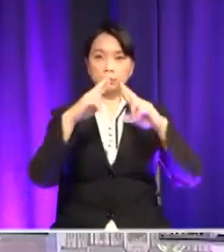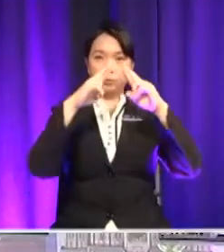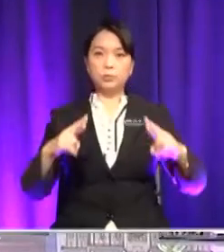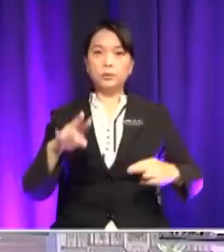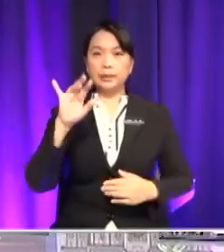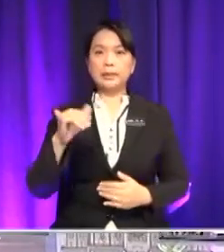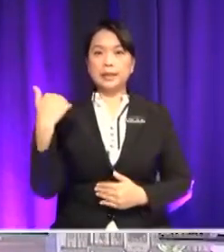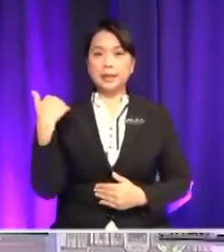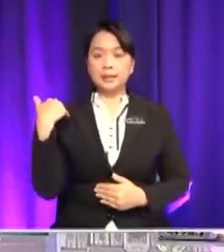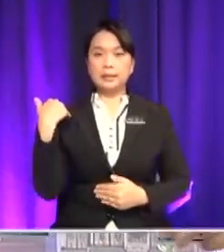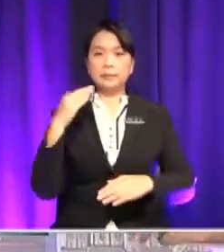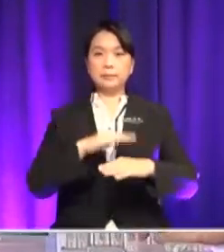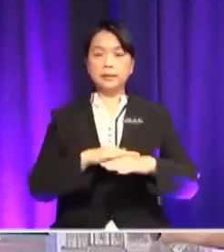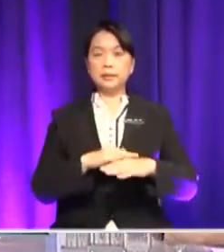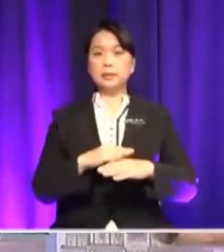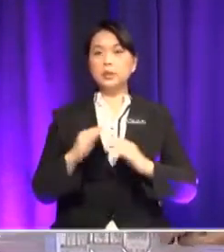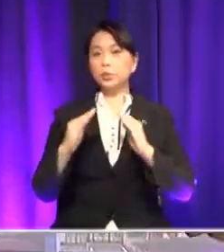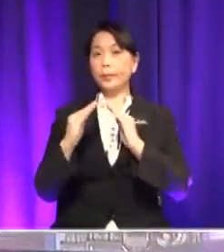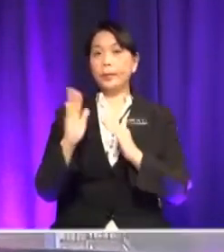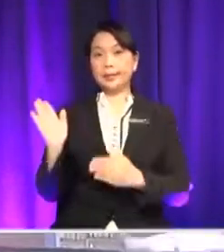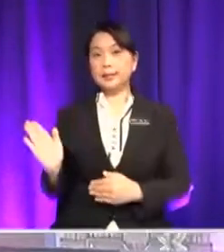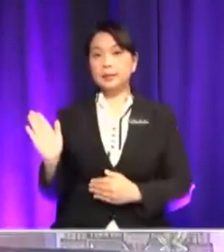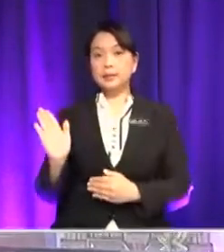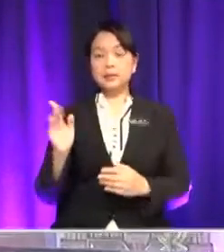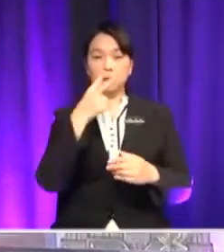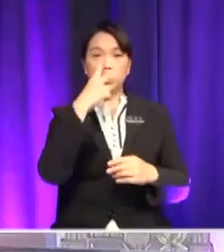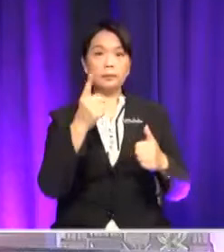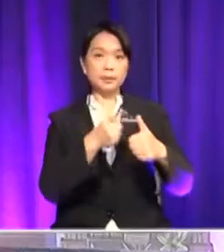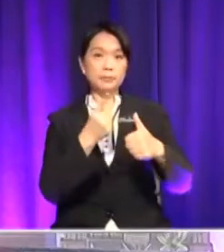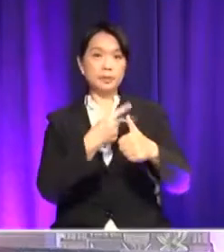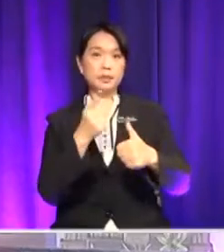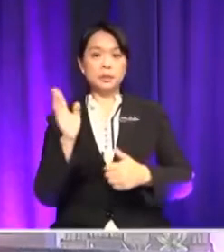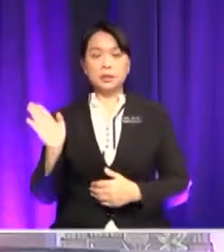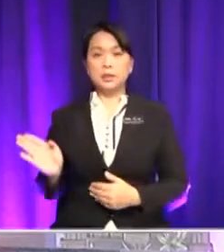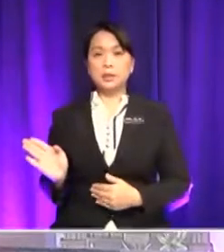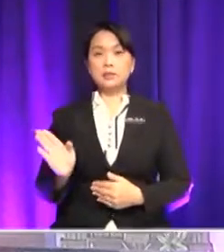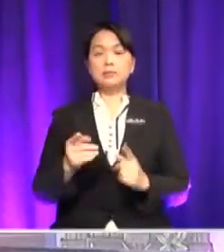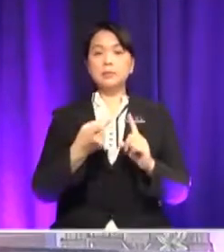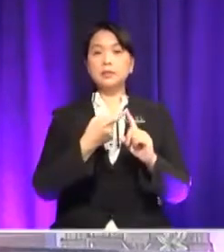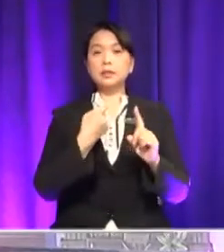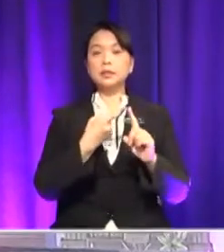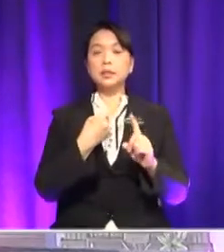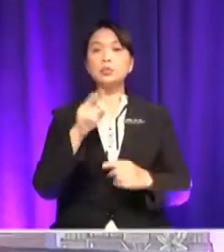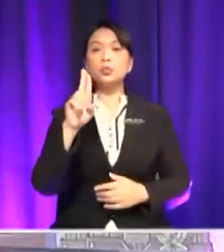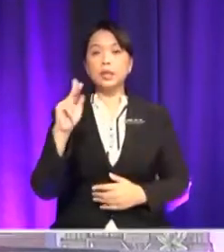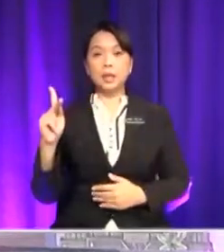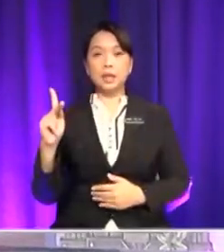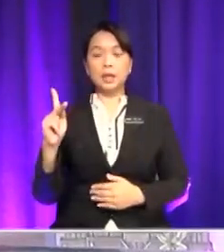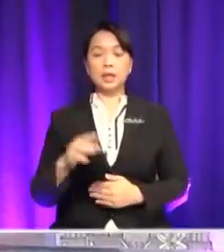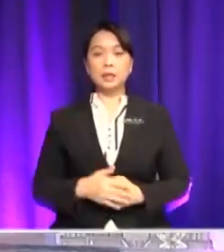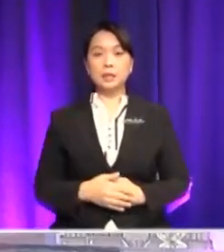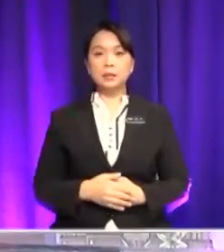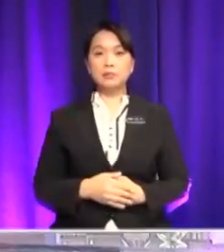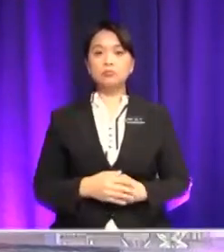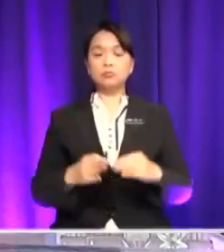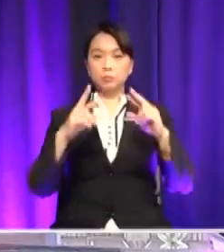bentuk bangunan ini. Boleh, cikgu. Okey, Lihat yang kemudian pertama tengok dulu. yang pertama ni, bangunan ini sebenarnya dari United Kingdom. Okey. So, bumbung